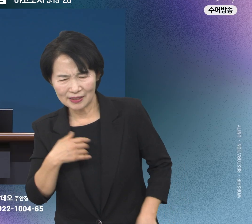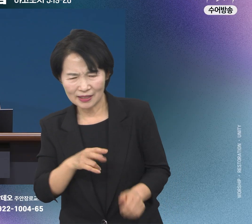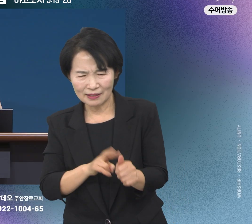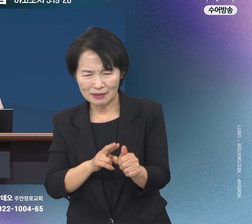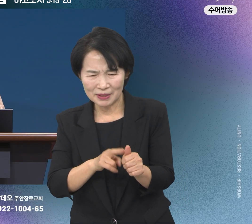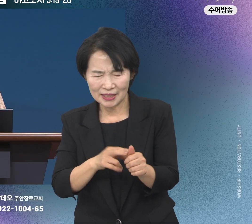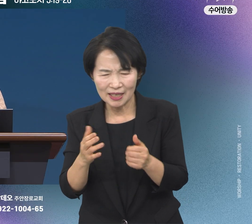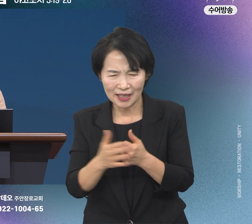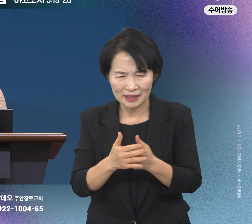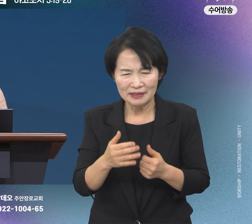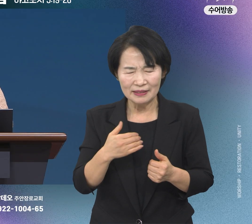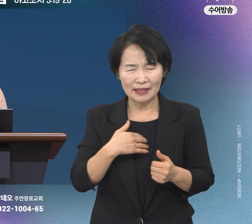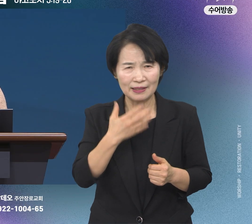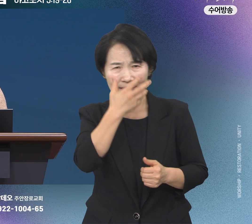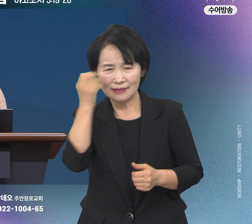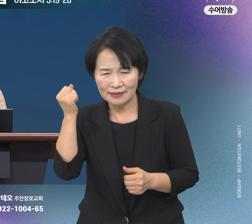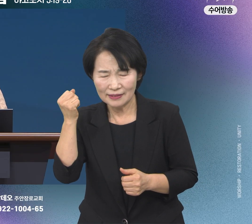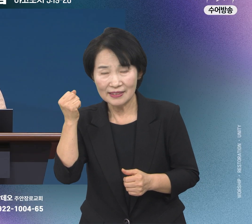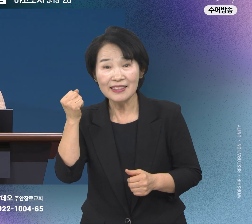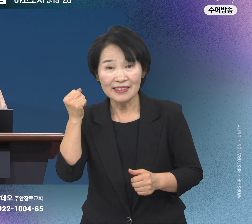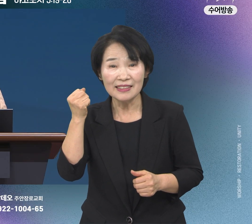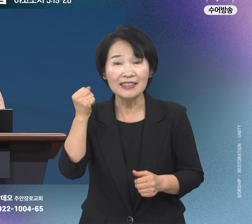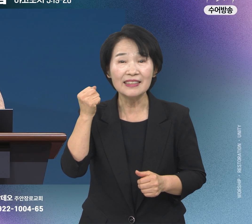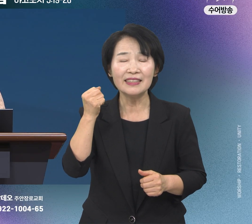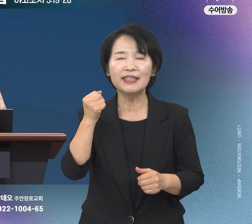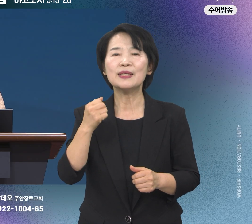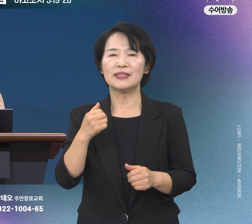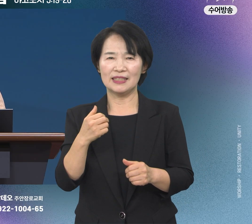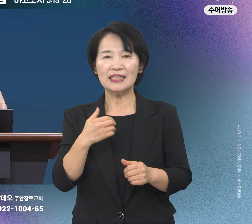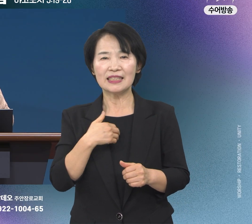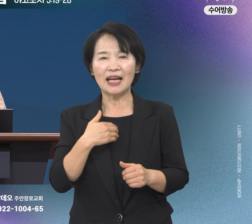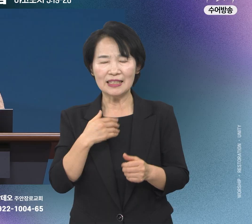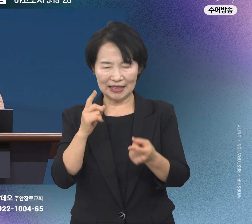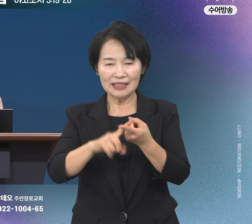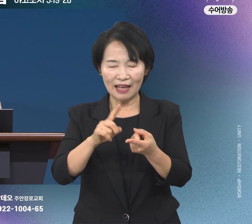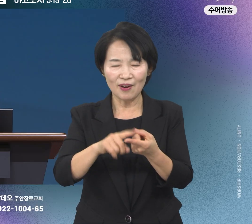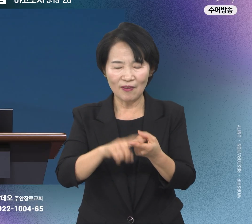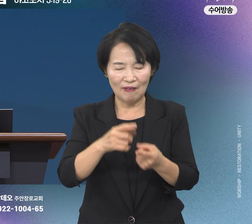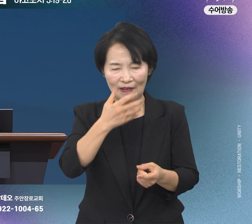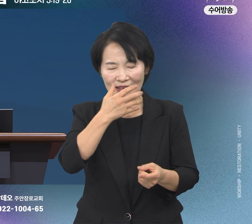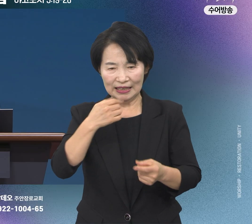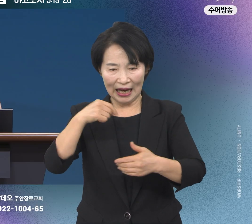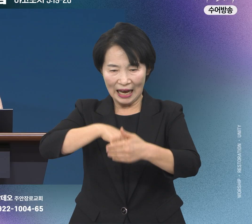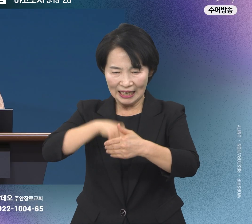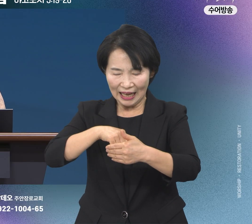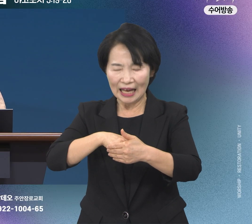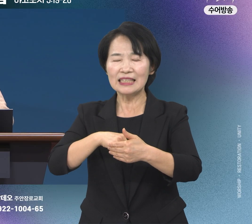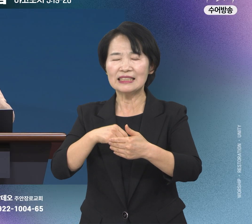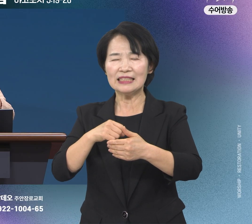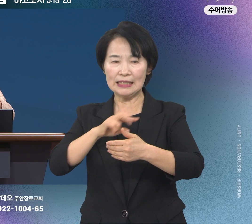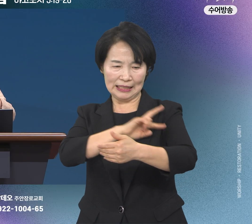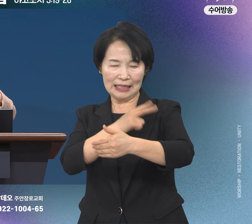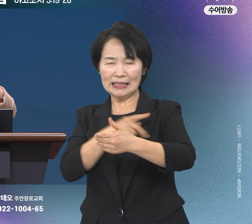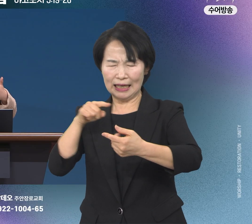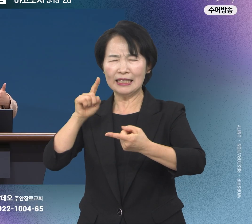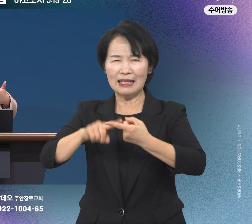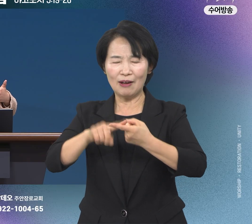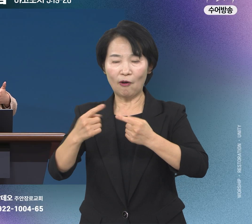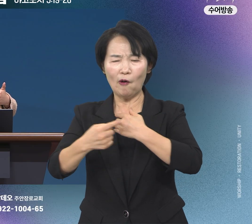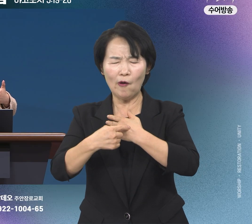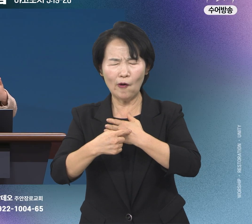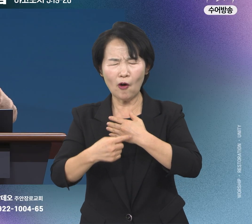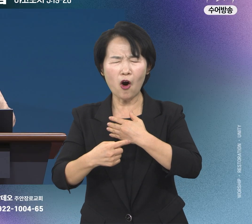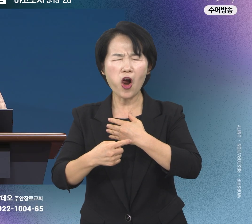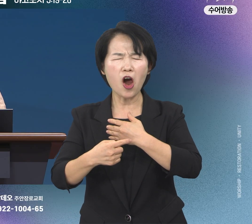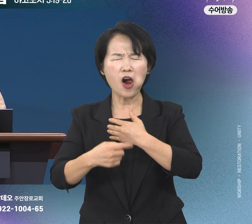있었습니다. 지금 스파이라는 최후의 보루를 꺼낼 때가 왔다 싶어서 다시 이단 상담,